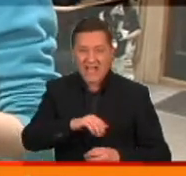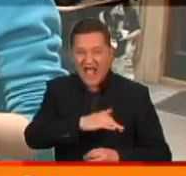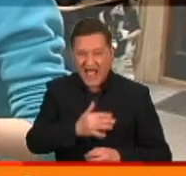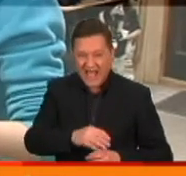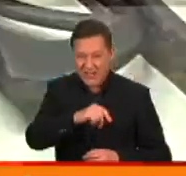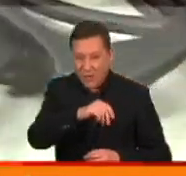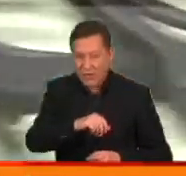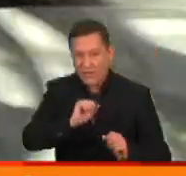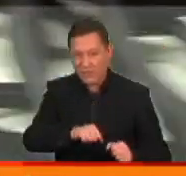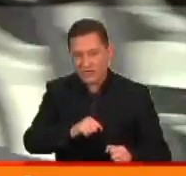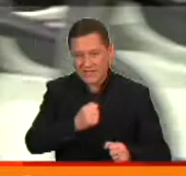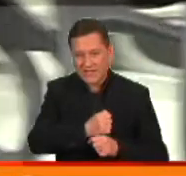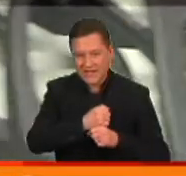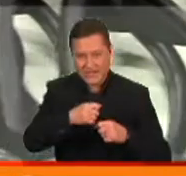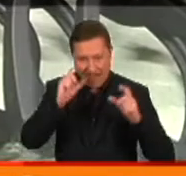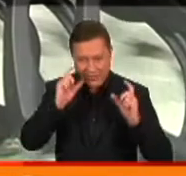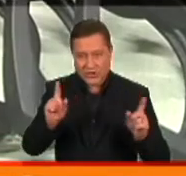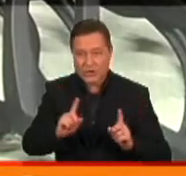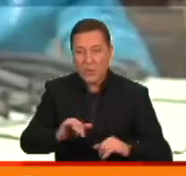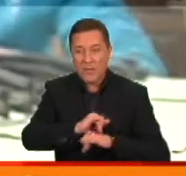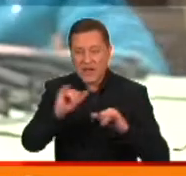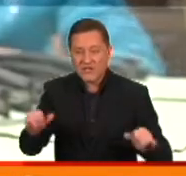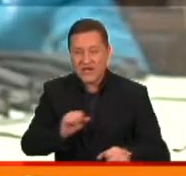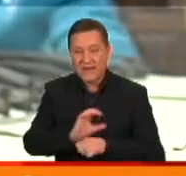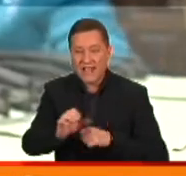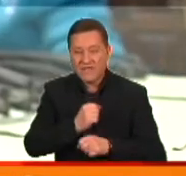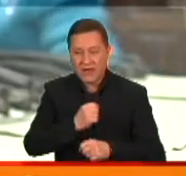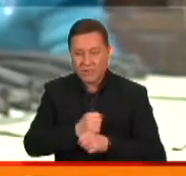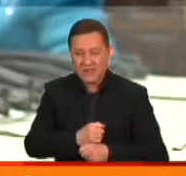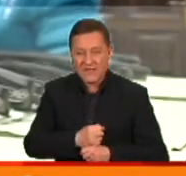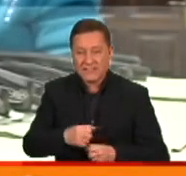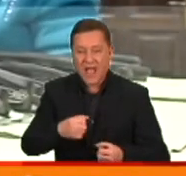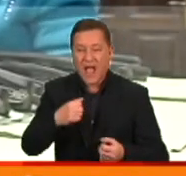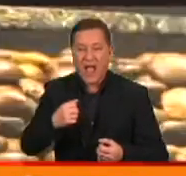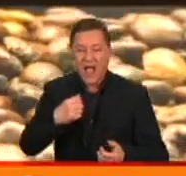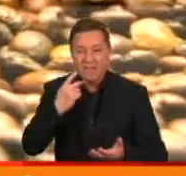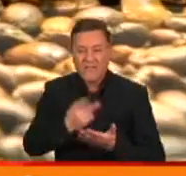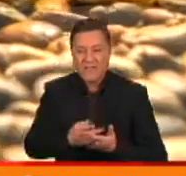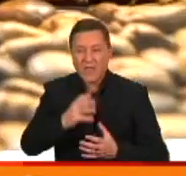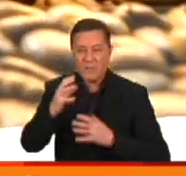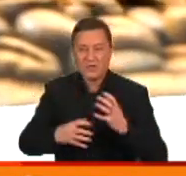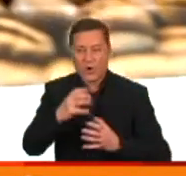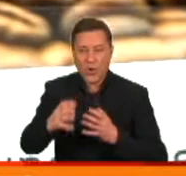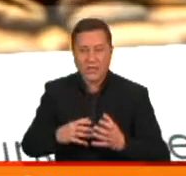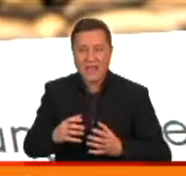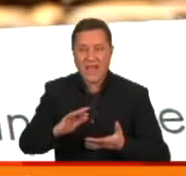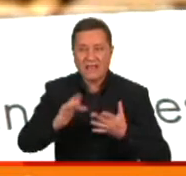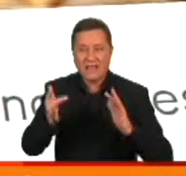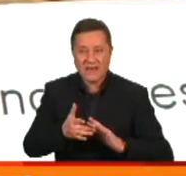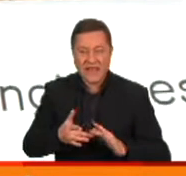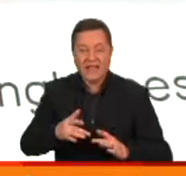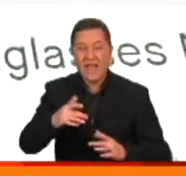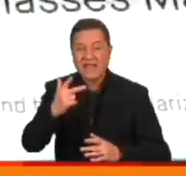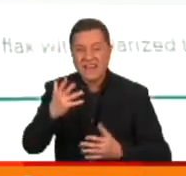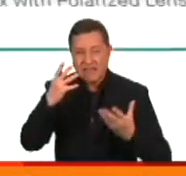получать красивые вещи. Аби розширити виробництво, свій проект Максим виклав на міжнародній інтернет-платформі стартапів. За 3 дні люди з